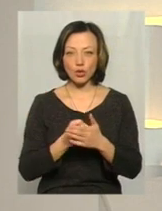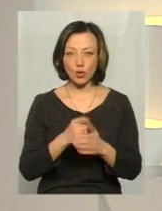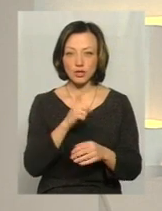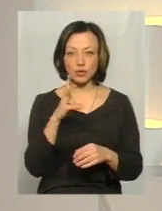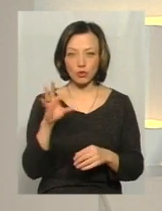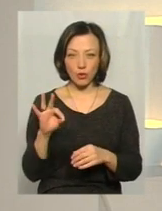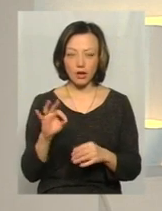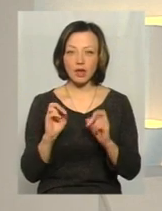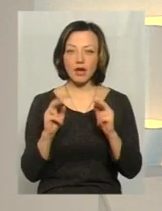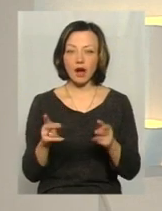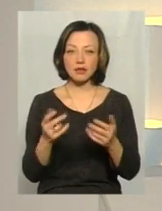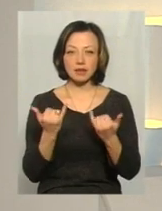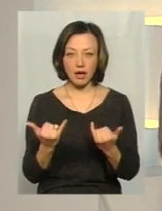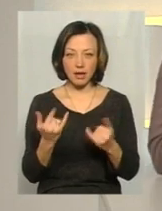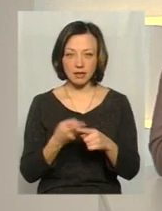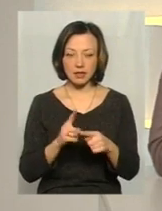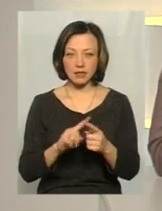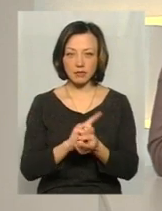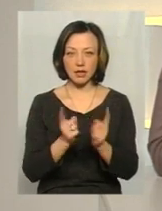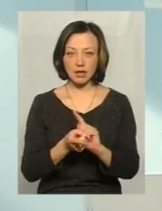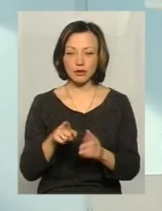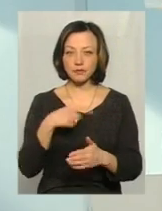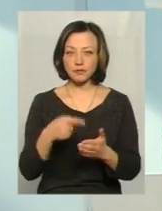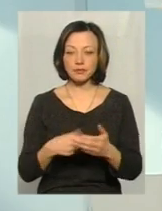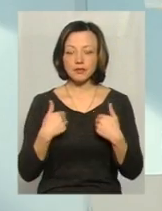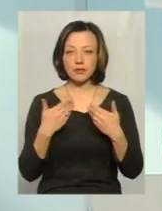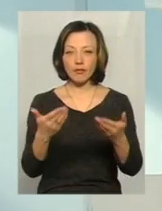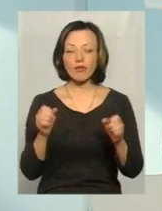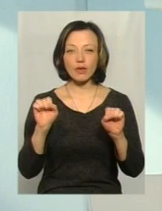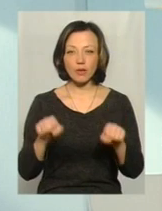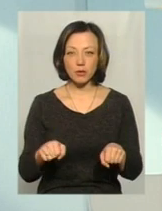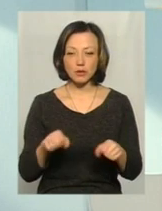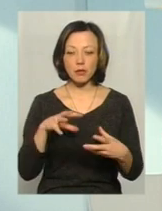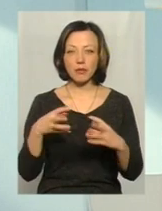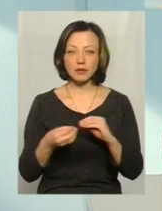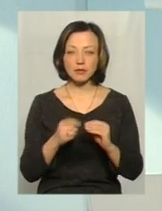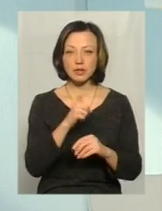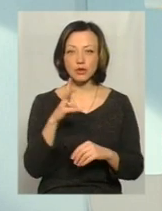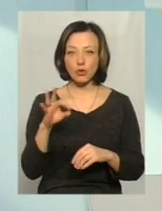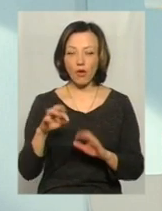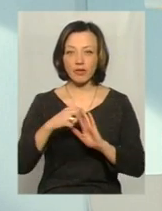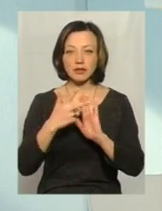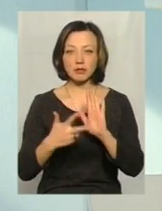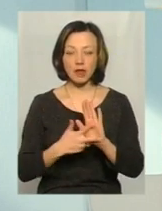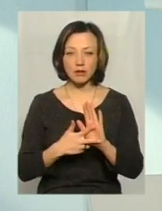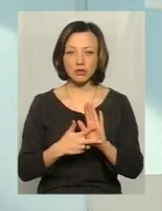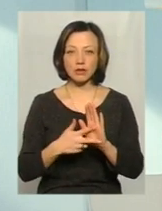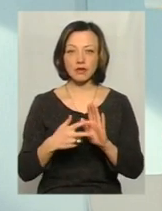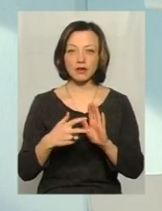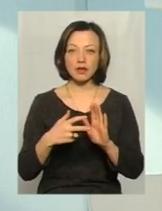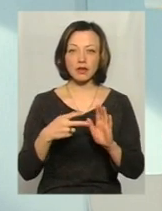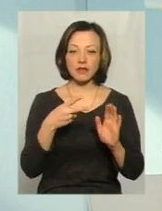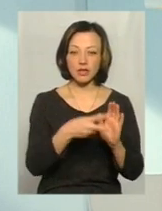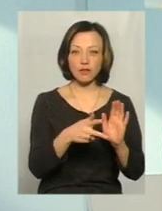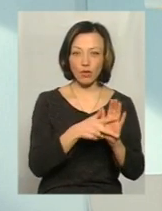запровадження ЗНО і як зараз це змінилося? Ми можемо з вами провести підсумки ЗНО 2018 і